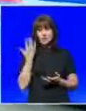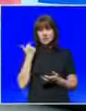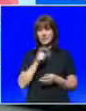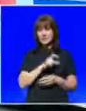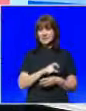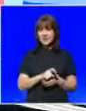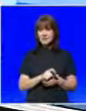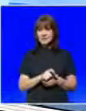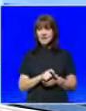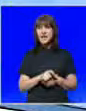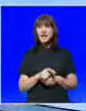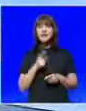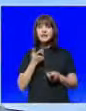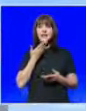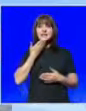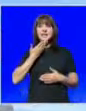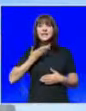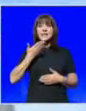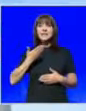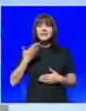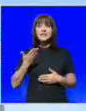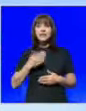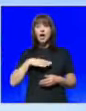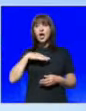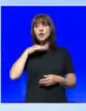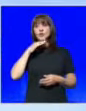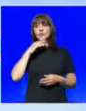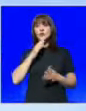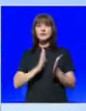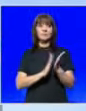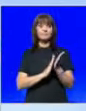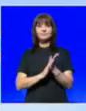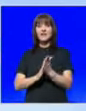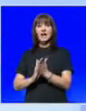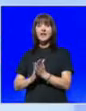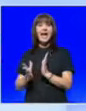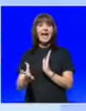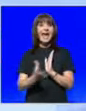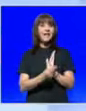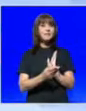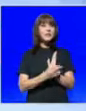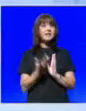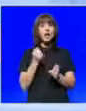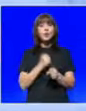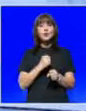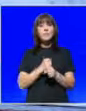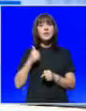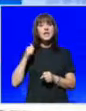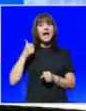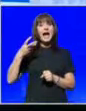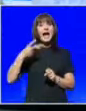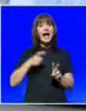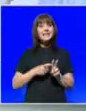седмица. Те така се изразиха с доста хвалебствие за експертите, които работят в АЕЦ Козлодуй. Но